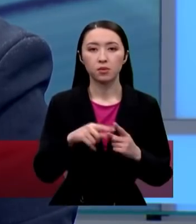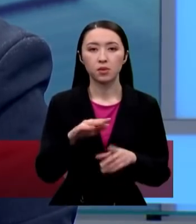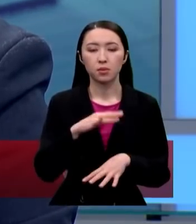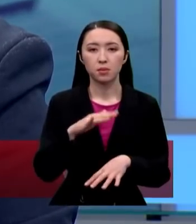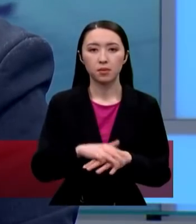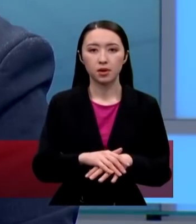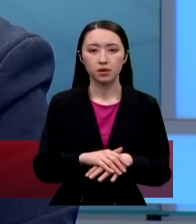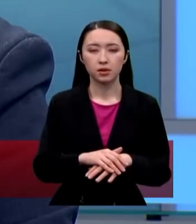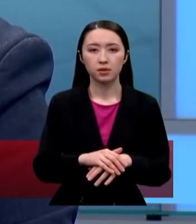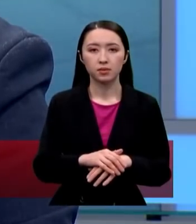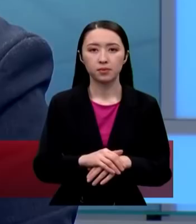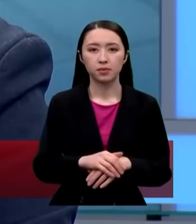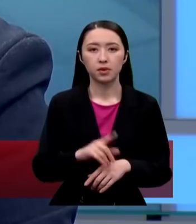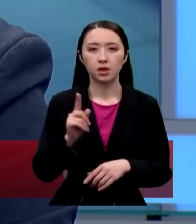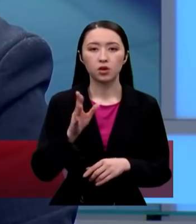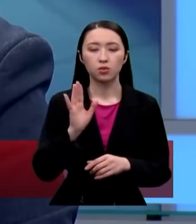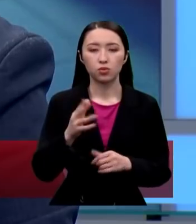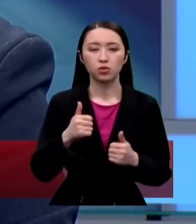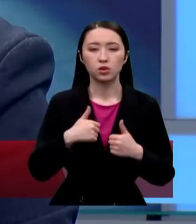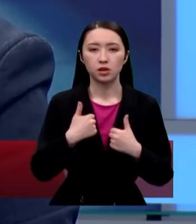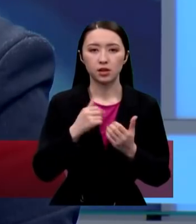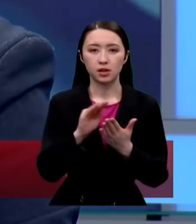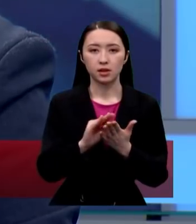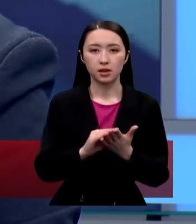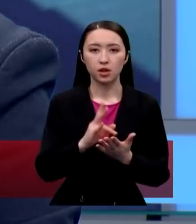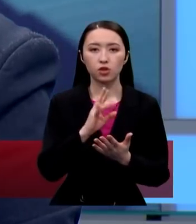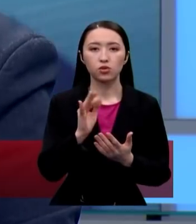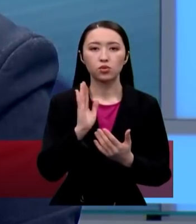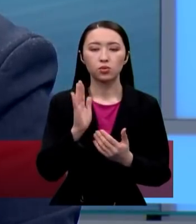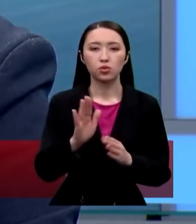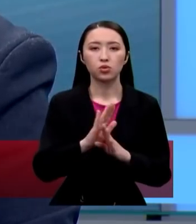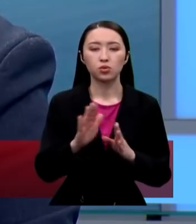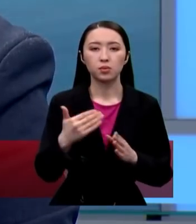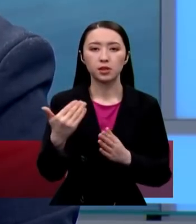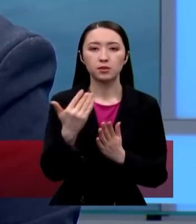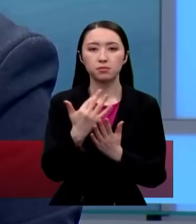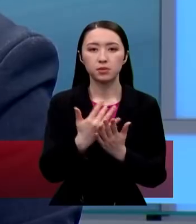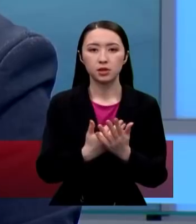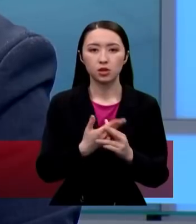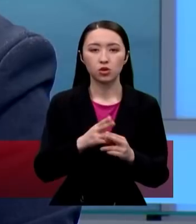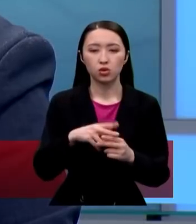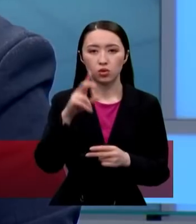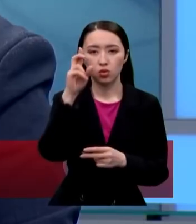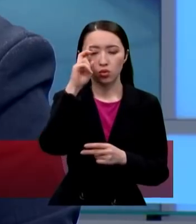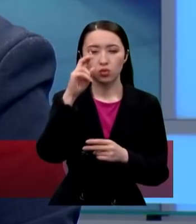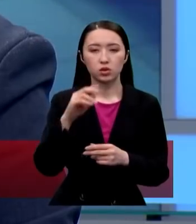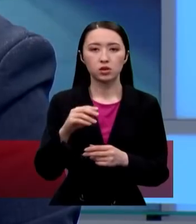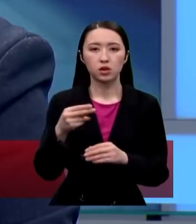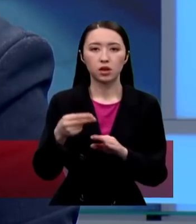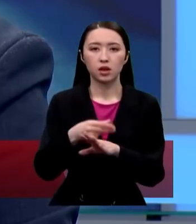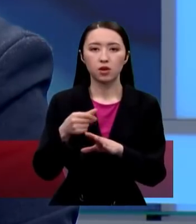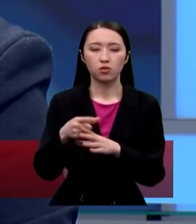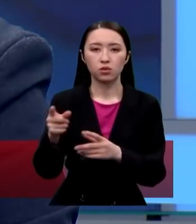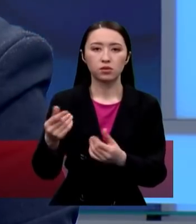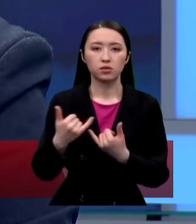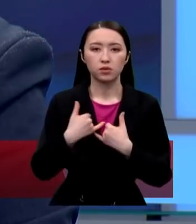будут этот СУР отрабатывать, но они будут отрабатывать только по тем спискам, которые предоставит Комитет госдоходов. То есть мы до